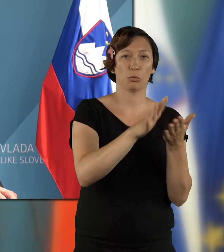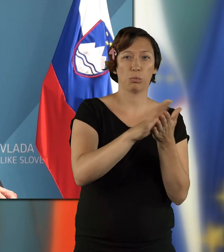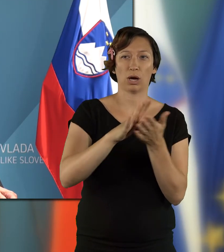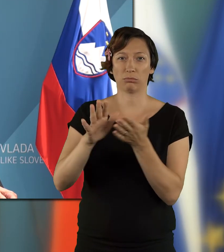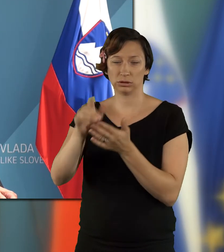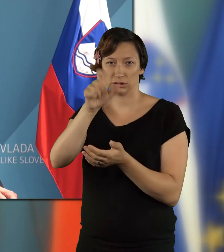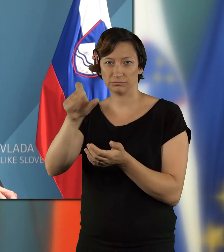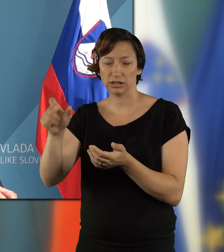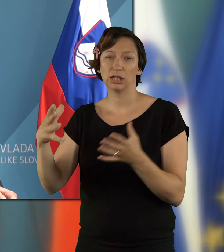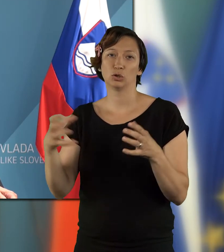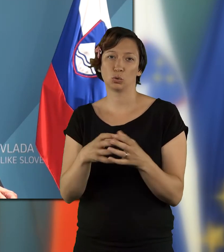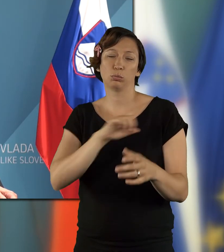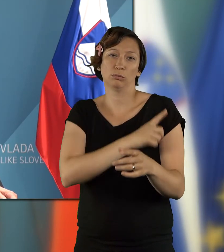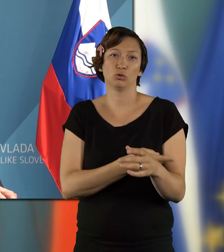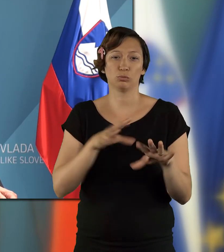in skupnimi močmi